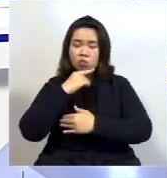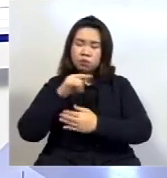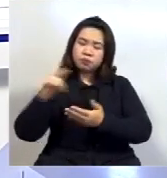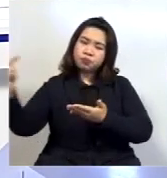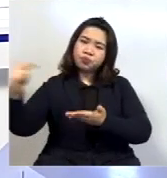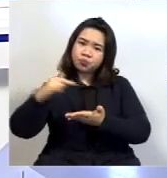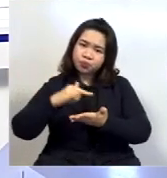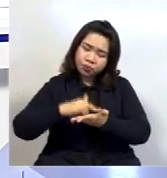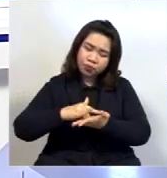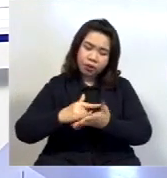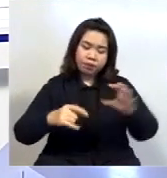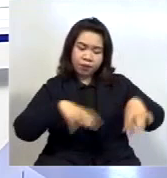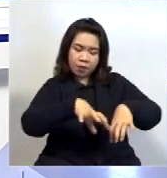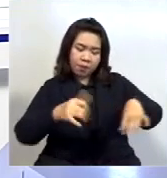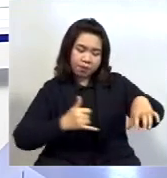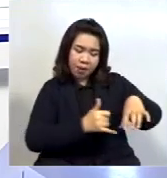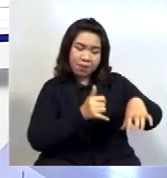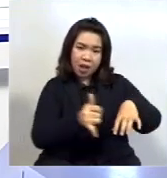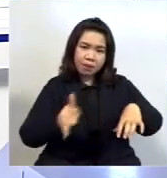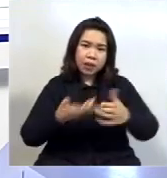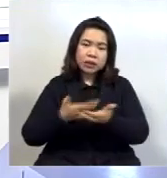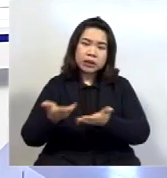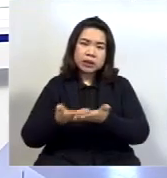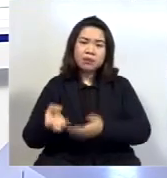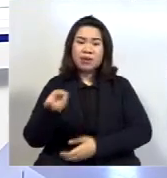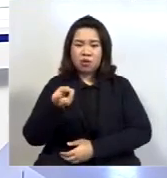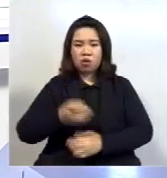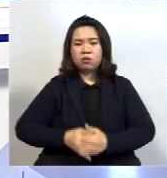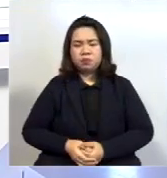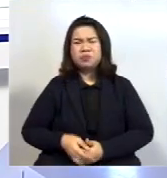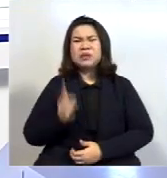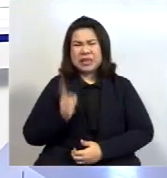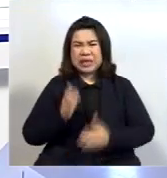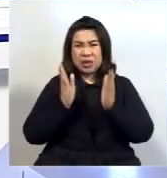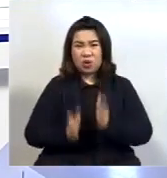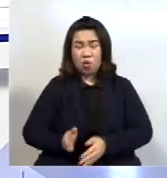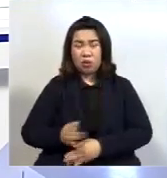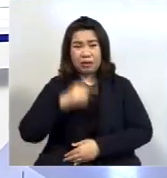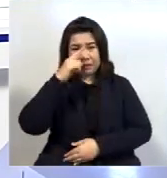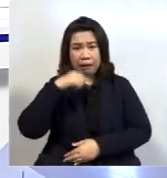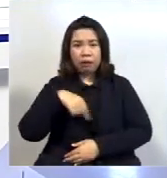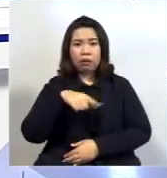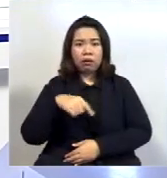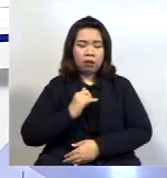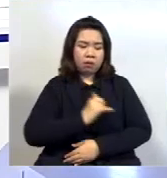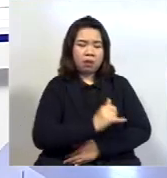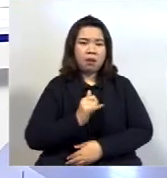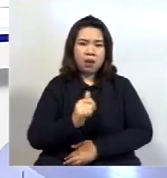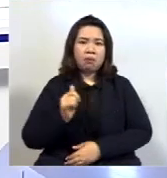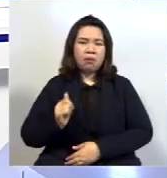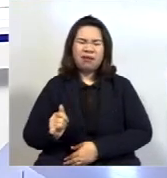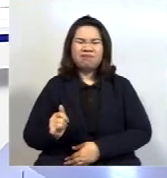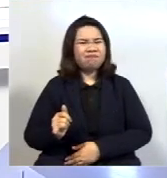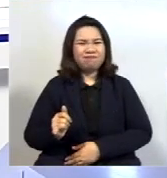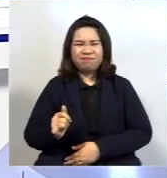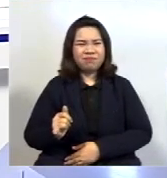ปช้อปปิ้งตามห้างสรรพสินค้าอะไรต่างๆมันก็ลดลงนะคะ คือไม่เฉพาะนักท่องเที่ยวต่างชาติคนอย่างประเทศไทยคนไทยกันเองต